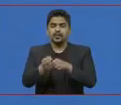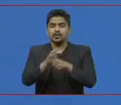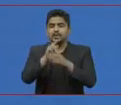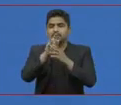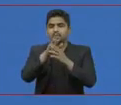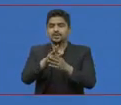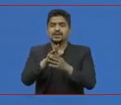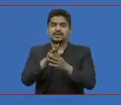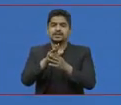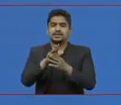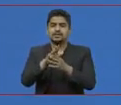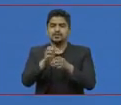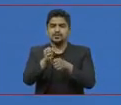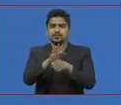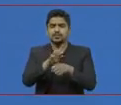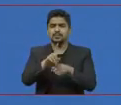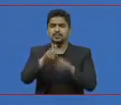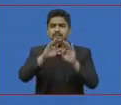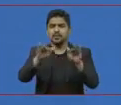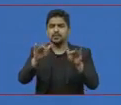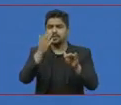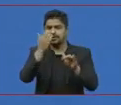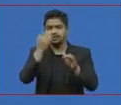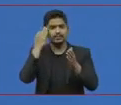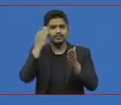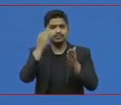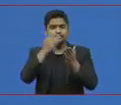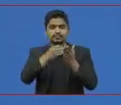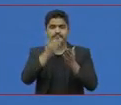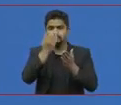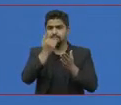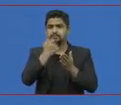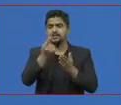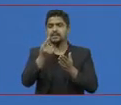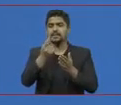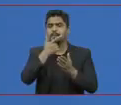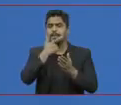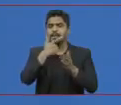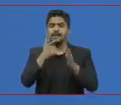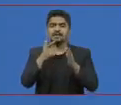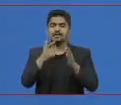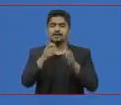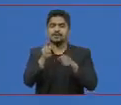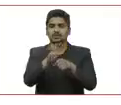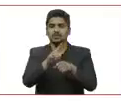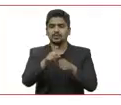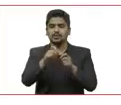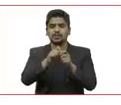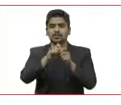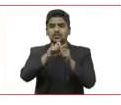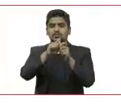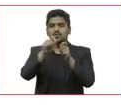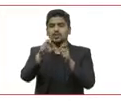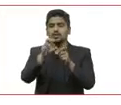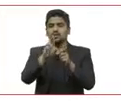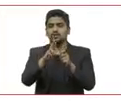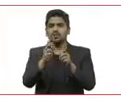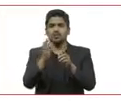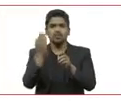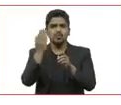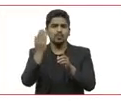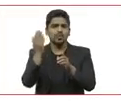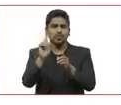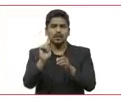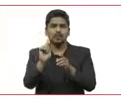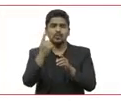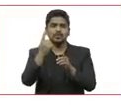कोभिड-19 का प्रजातिहरू किन हामीले ध्यानमा दिनुपर्छ भने जस्तै बेलायती प्रजातिको सर्ने दर पहिलेको मूल प्रजातिभन्दा